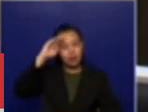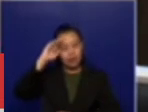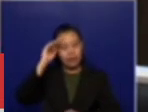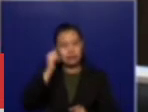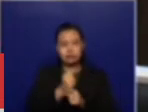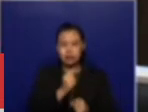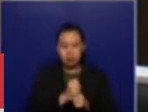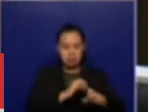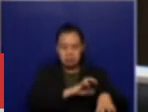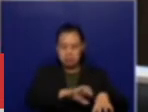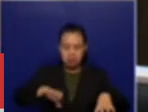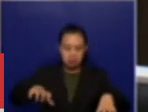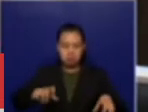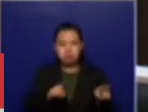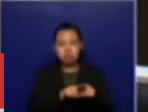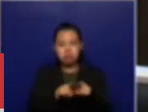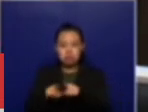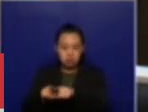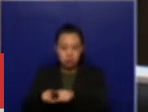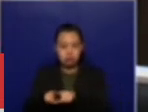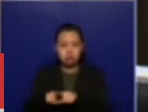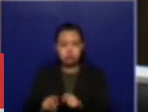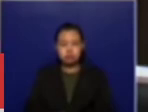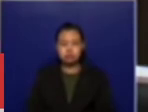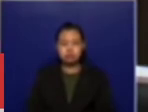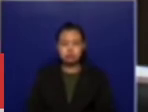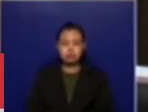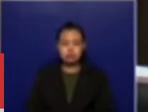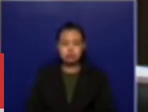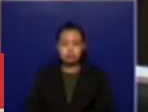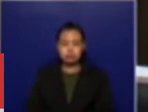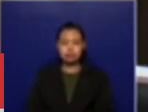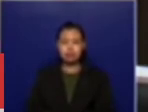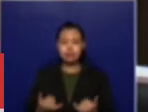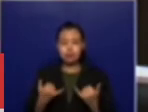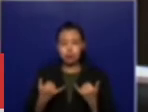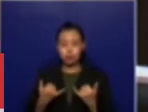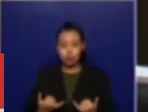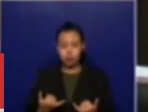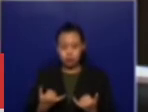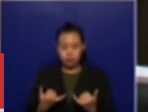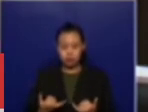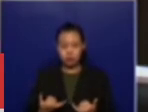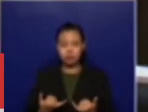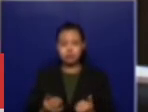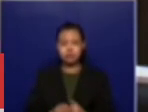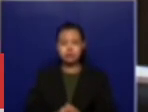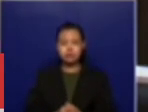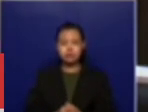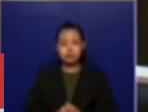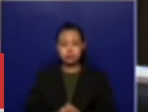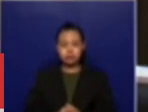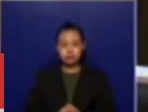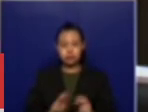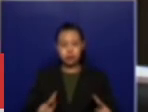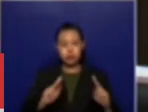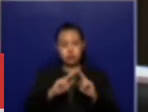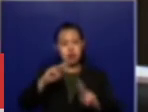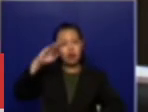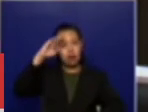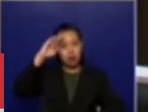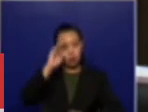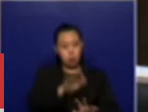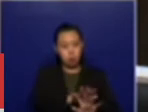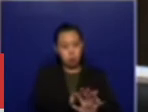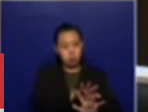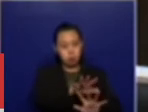ยงานต่างๆท่านประธานทราบไหมครับขณะนี้จำนวนกำลังคนของกระทรวงกลาโหมของเราเนี่ยนะครับรวมกันเนี่ยมากกว่า